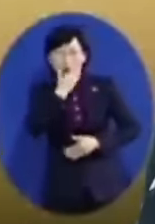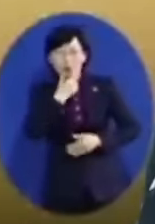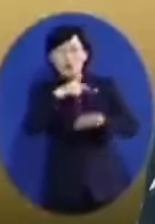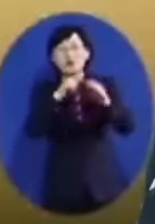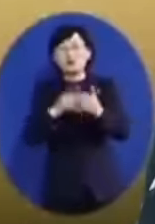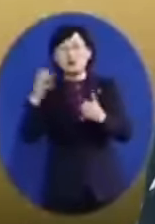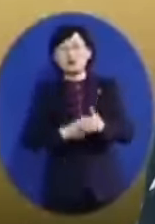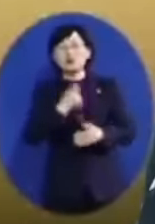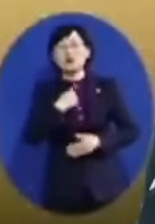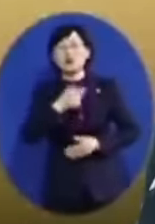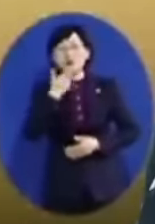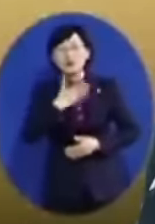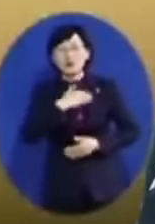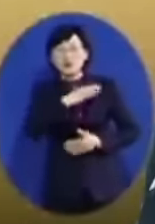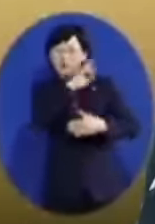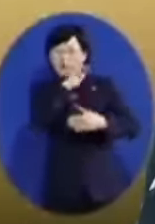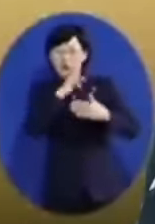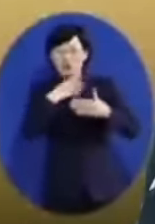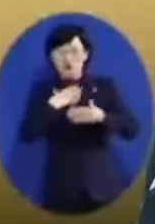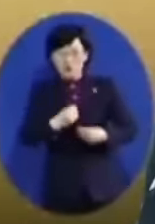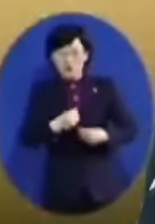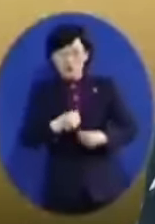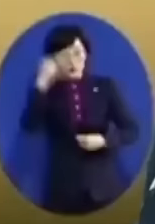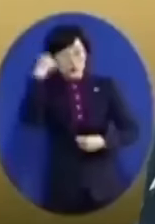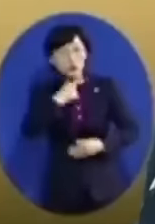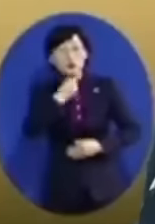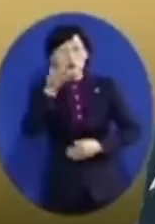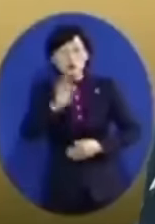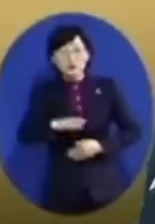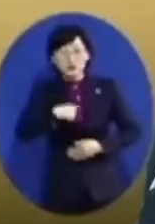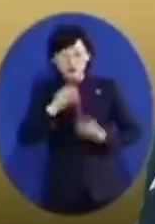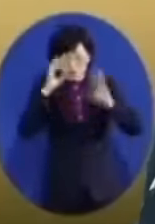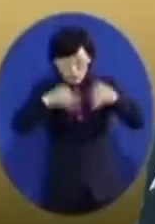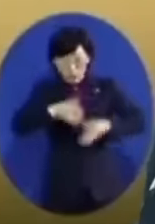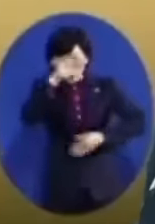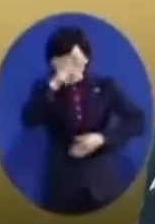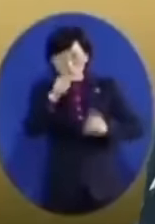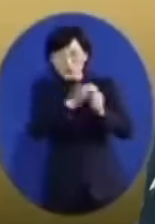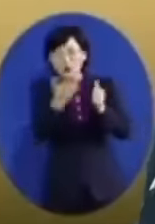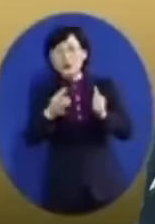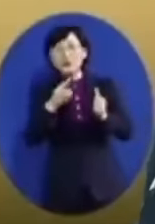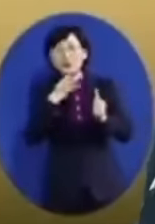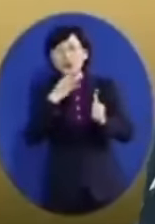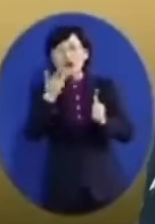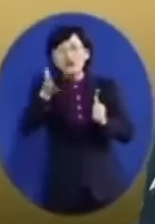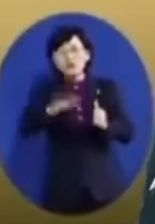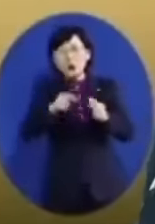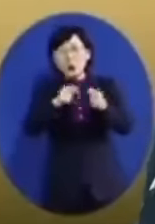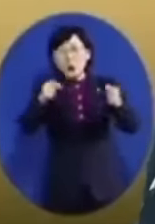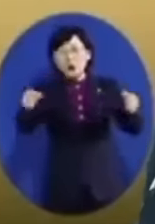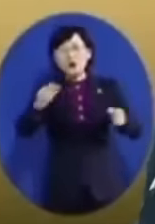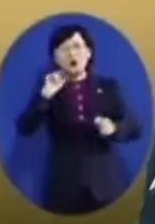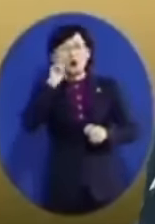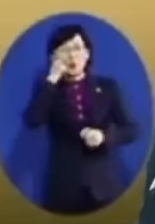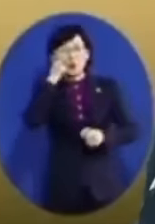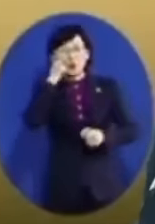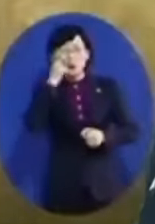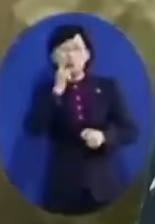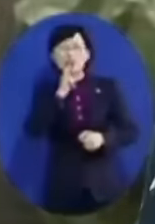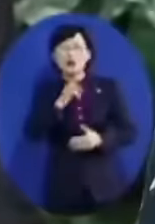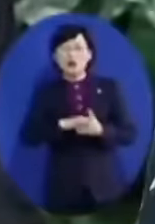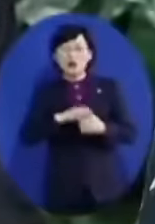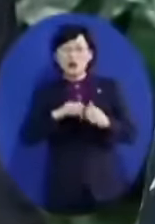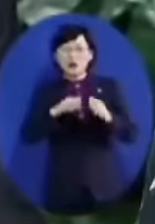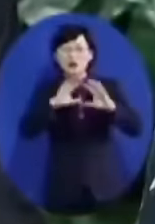내가 평안함을 느끼고자 할 때는 내 자아에서 벗어날 때뿐이었다지만 오래가지 못했다. 세계적인